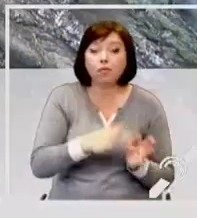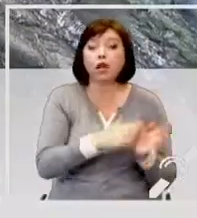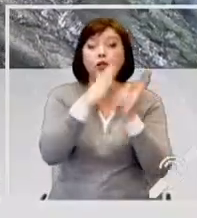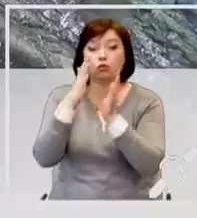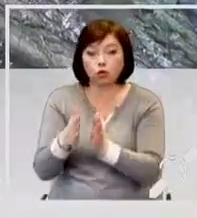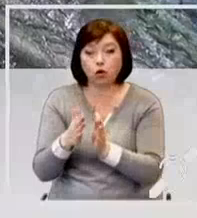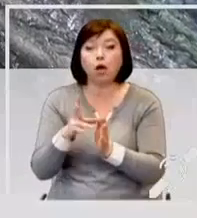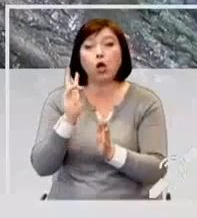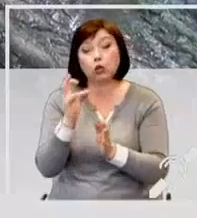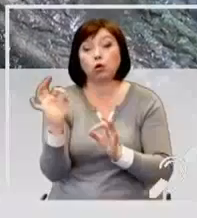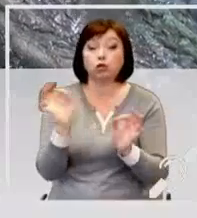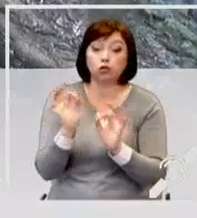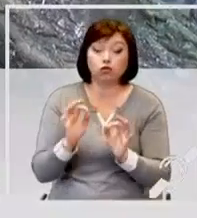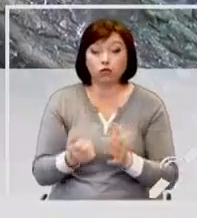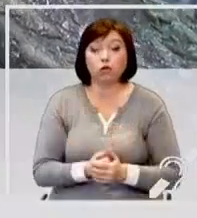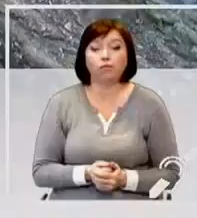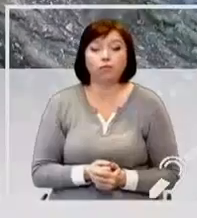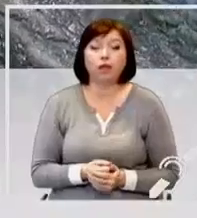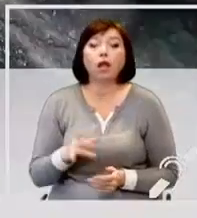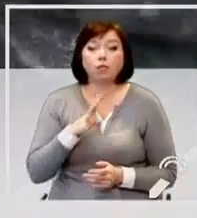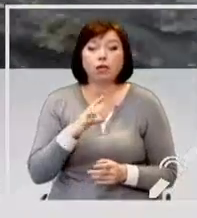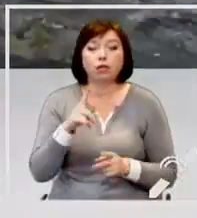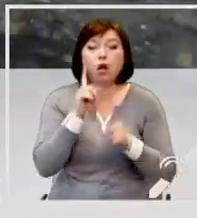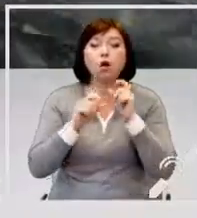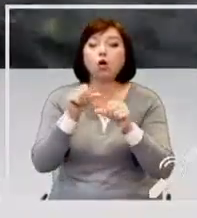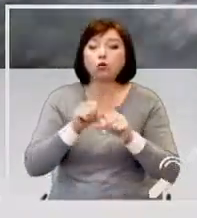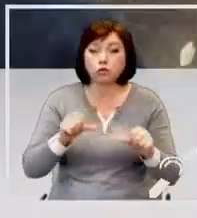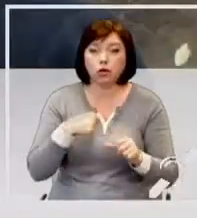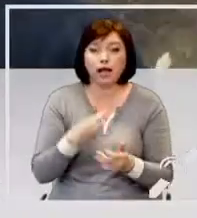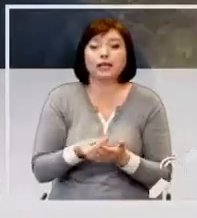categoriile sociale eligibile. Am fost la Ocol Silic și am plătit